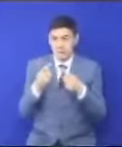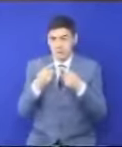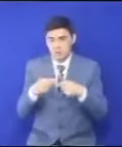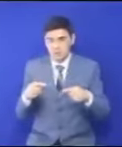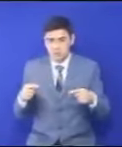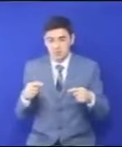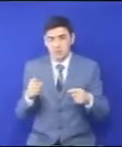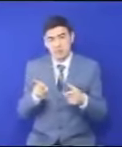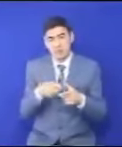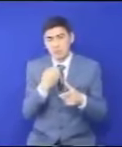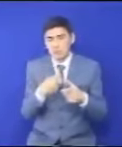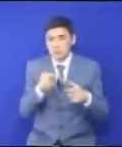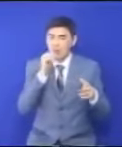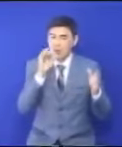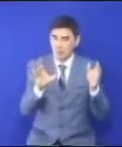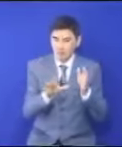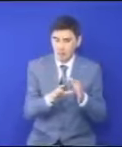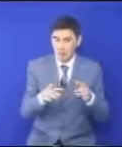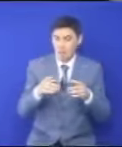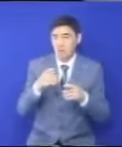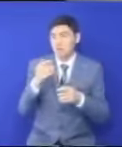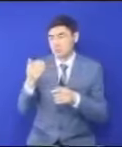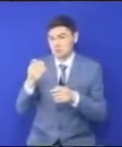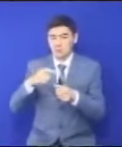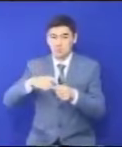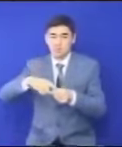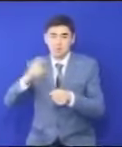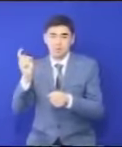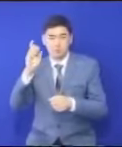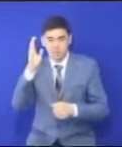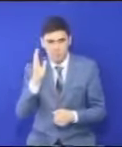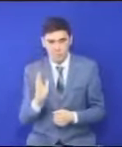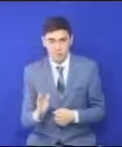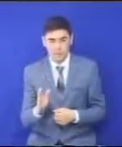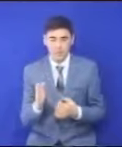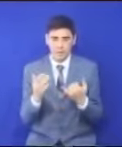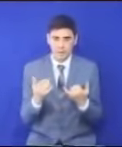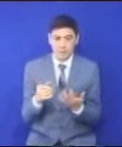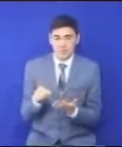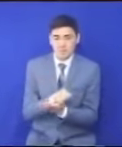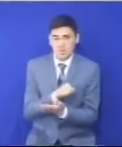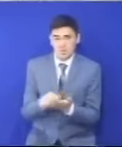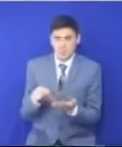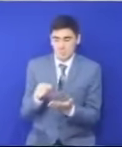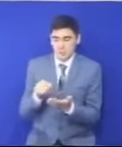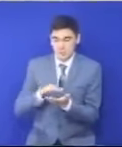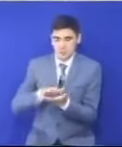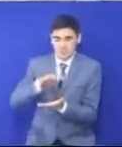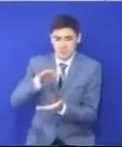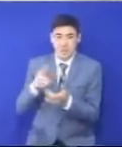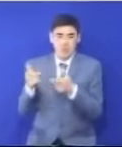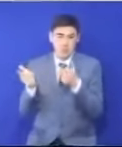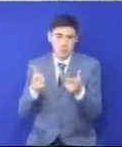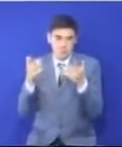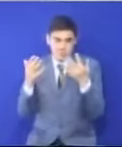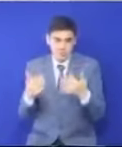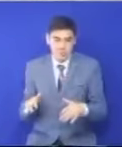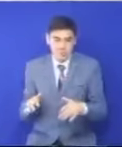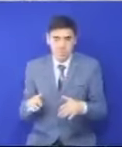жылу коммунэнерго қызмет көрсетуден бас тартпақ. Қазір қажетті құжат дайын. Ондай борышкерлердің орнына жаңа